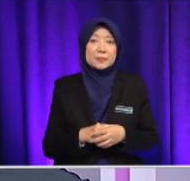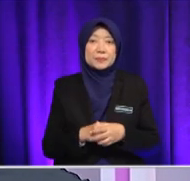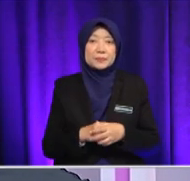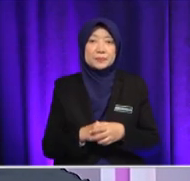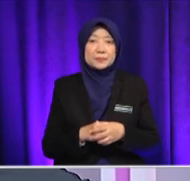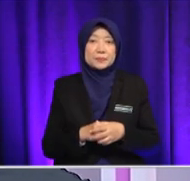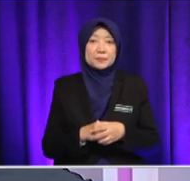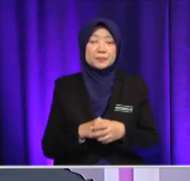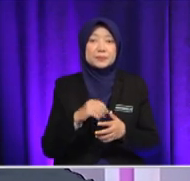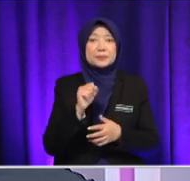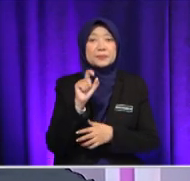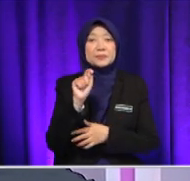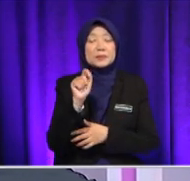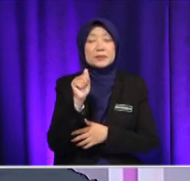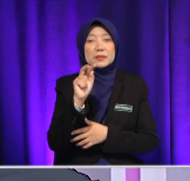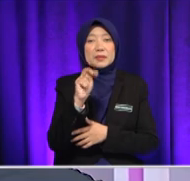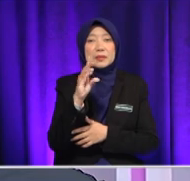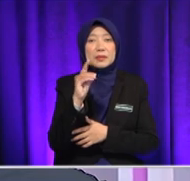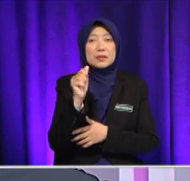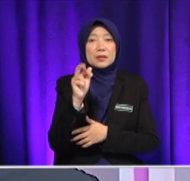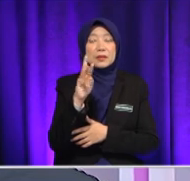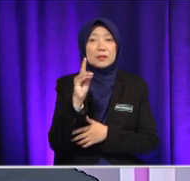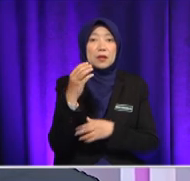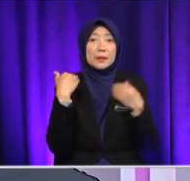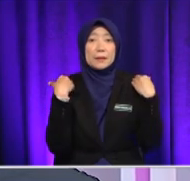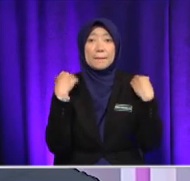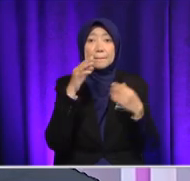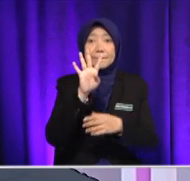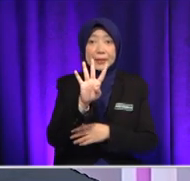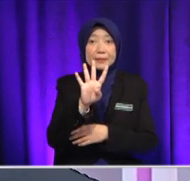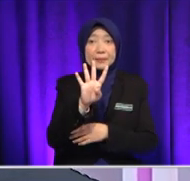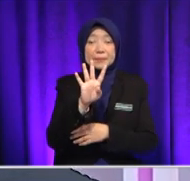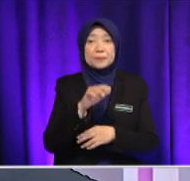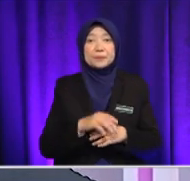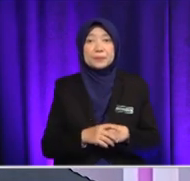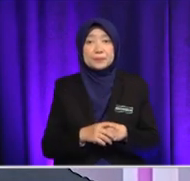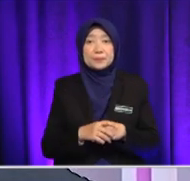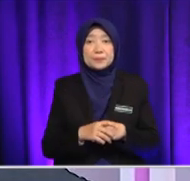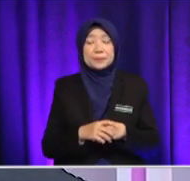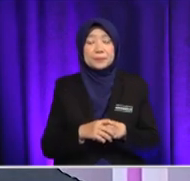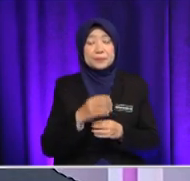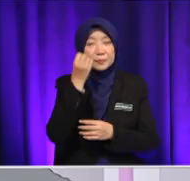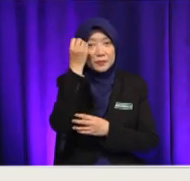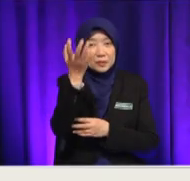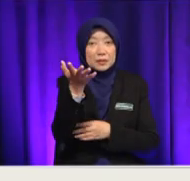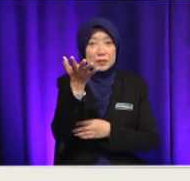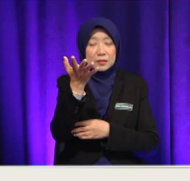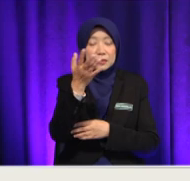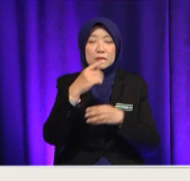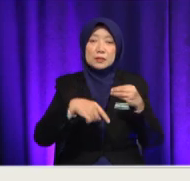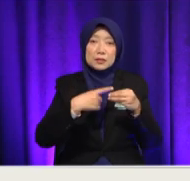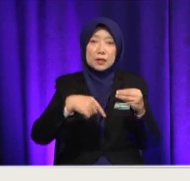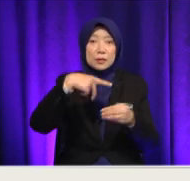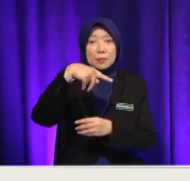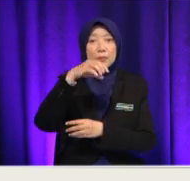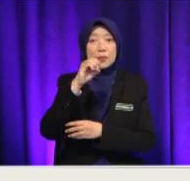pembelajarannya, kita akan belajar ada 4 standard pembelajaran. Okay, yang baik. Pertama, menerangkan tentang polimer semula jadi